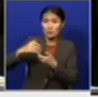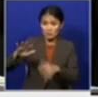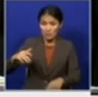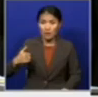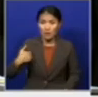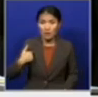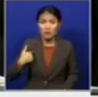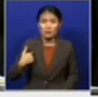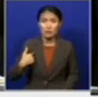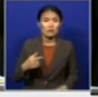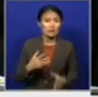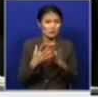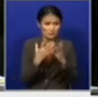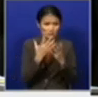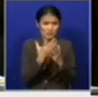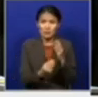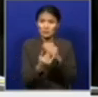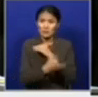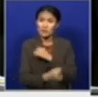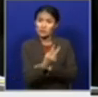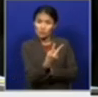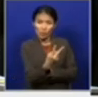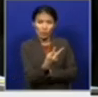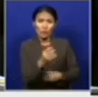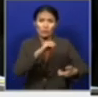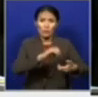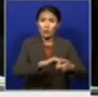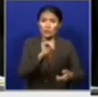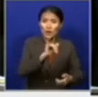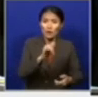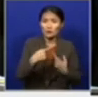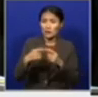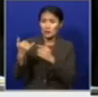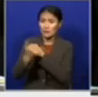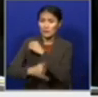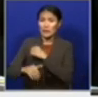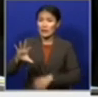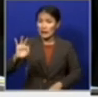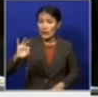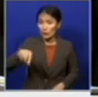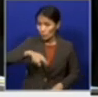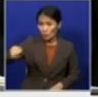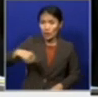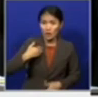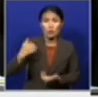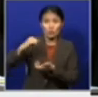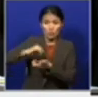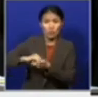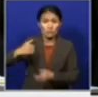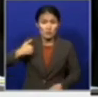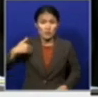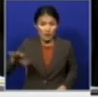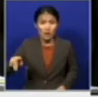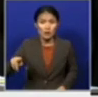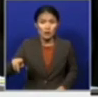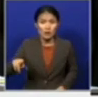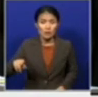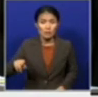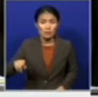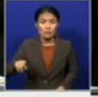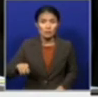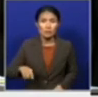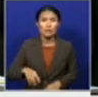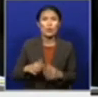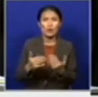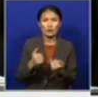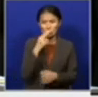CPTPP เป็นความตกลงที่เรามี FTA อยู่แล้วถึง9ประเทศจากทั้งหมดสมาชิก11ประเทศดังนั้นห่วงโซ่อุปทานใหม่ที่ไทยจะได้เ